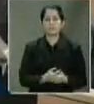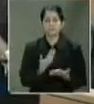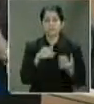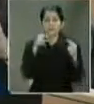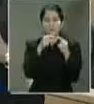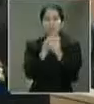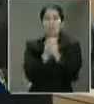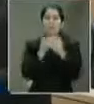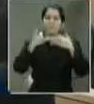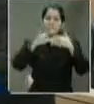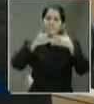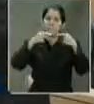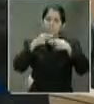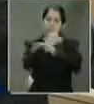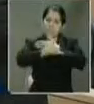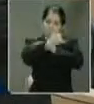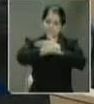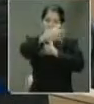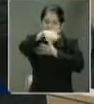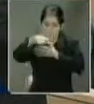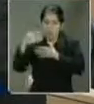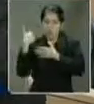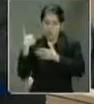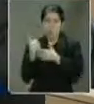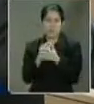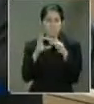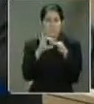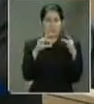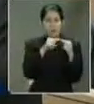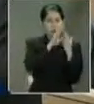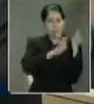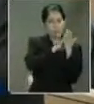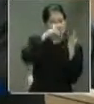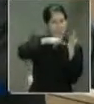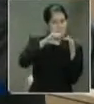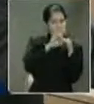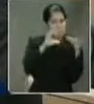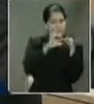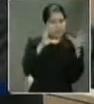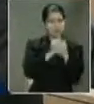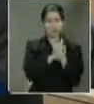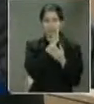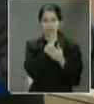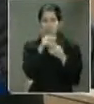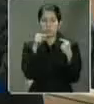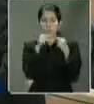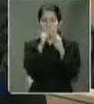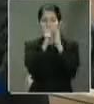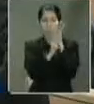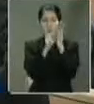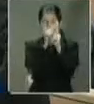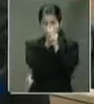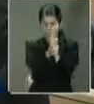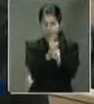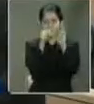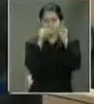เทศไม่ถือว่าเป็นความผิดในประเทศเพราะกฎหมายระบุไว้ถ้ามาตรานี้ไม่ต้องมาตรานี้ไม่ต้องมาตรานี้